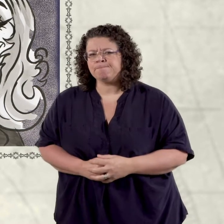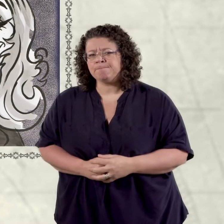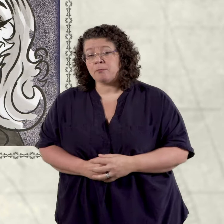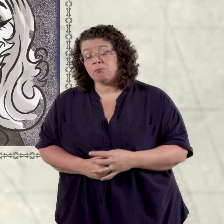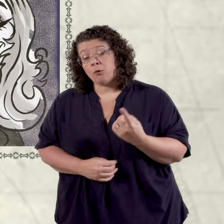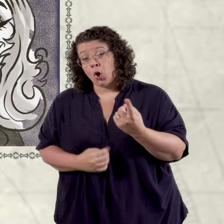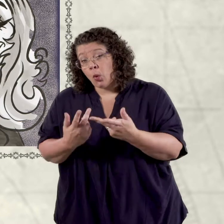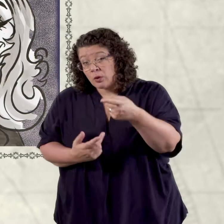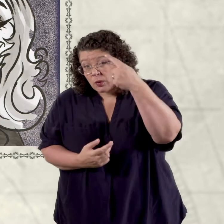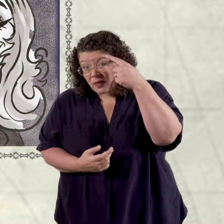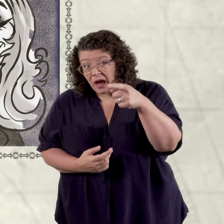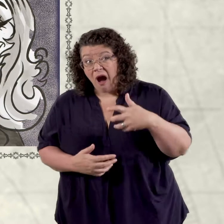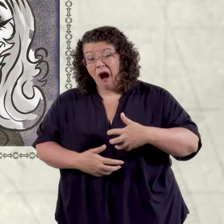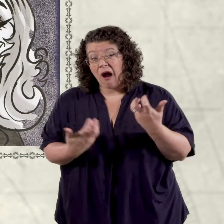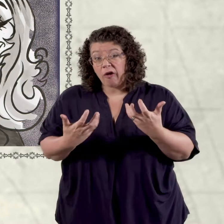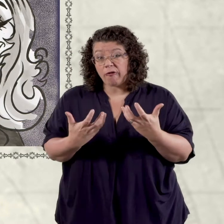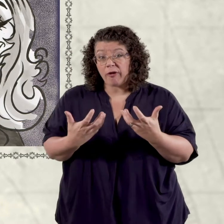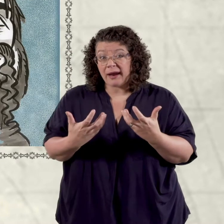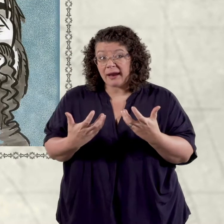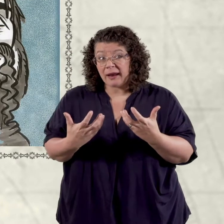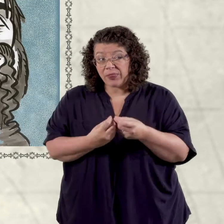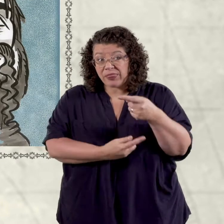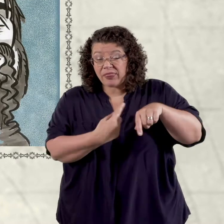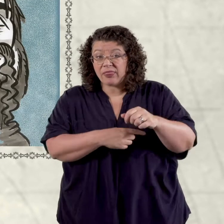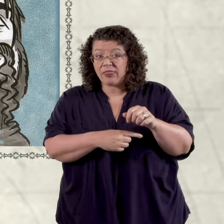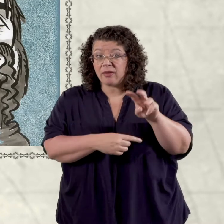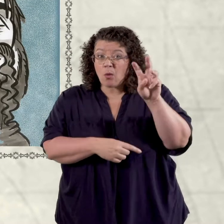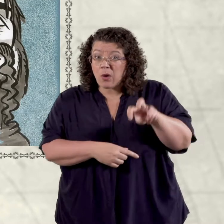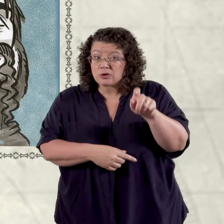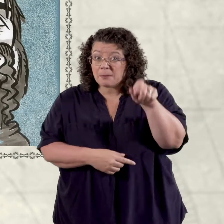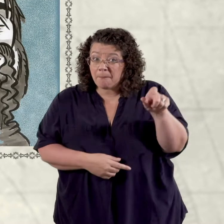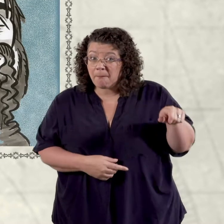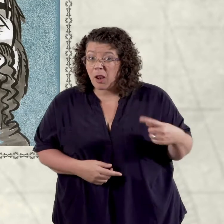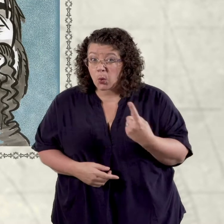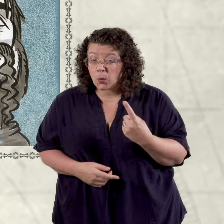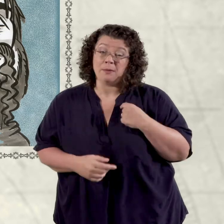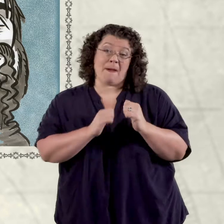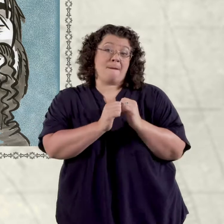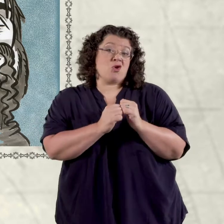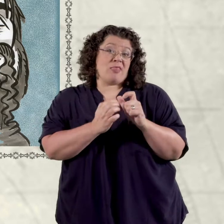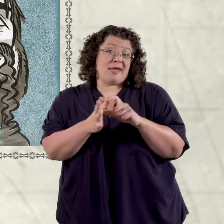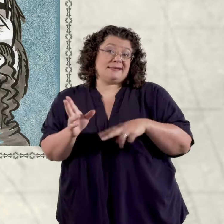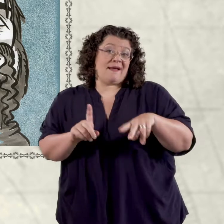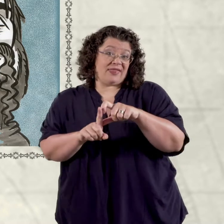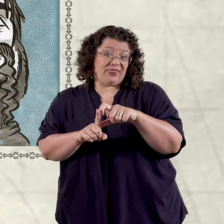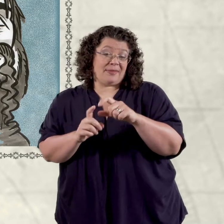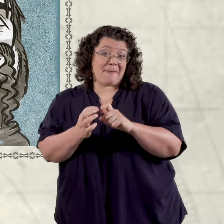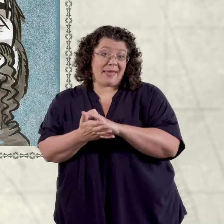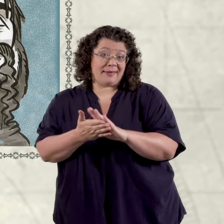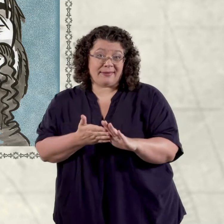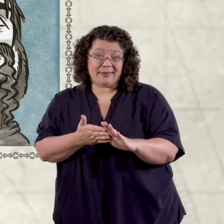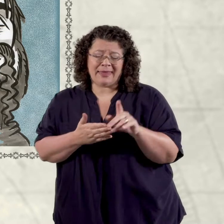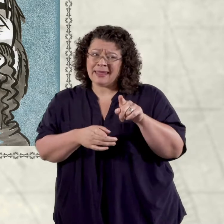yn danllyd ar ei rhan nhw? Dafydd Bach. Nath o drio fy llofruddio i, os gofiwch